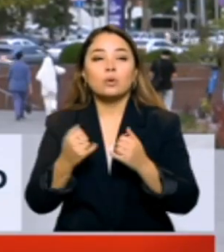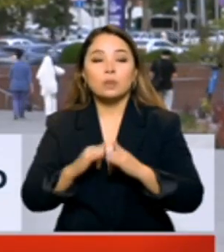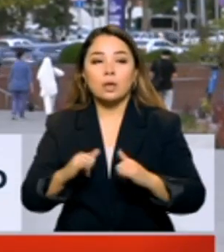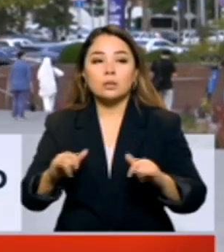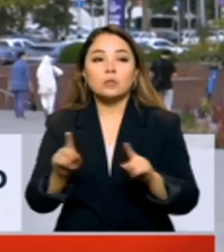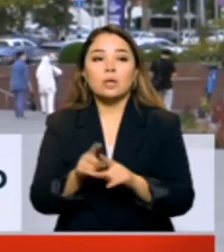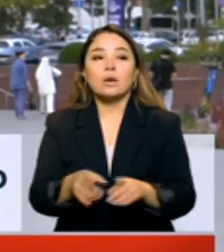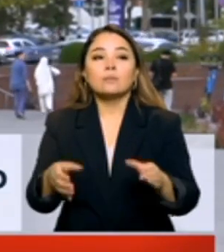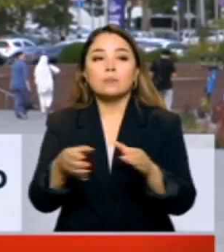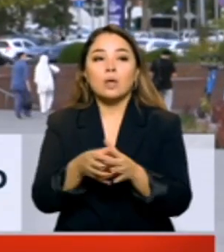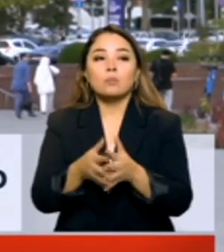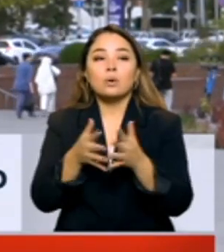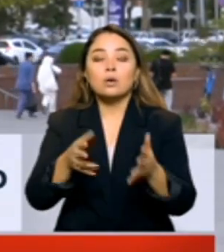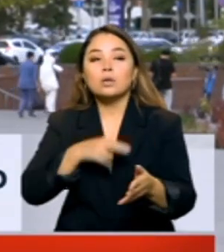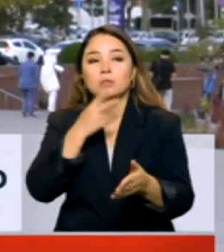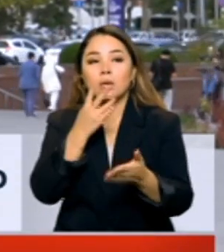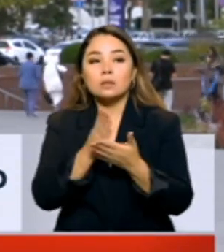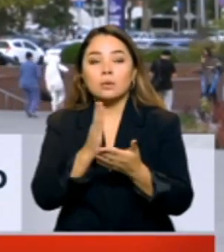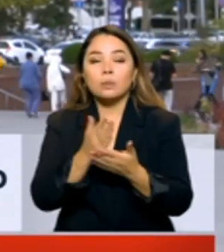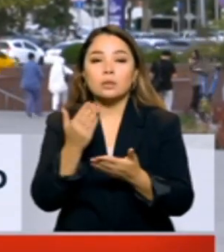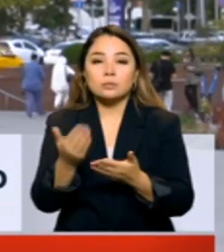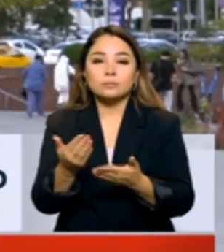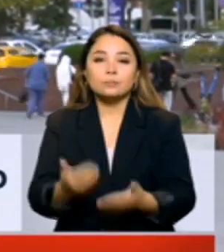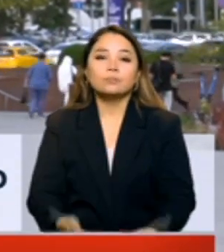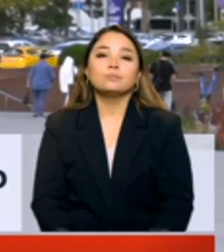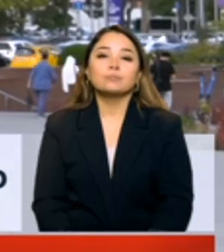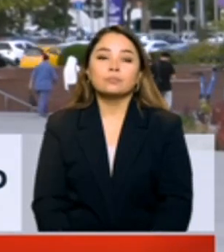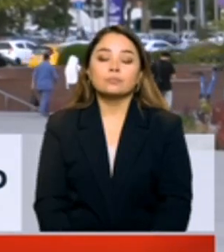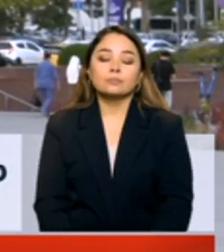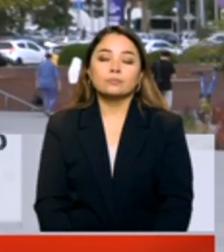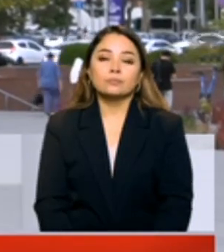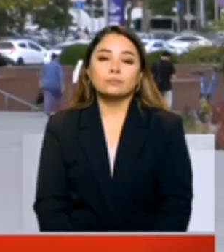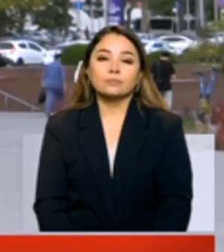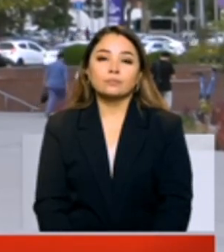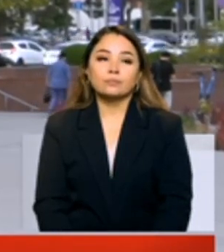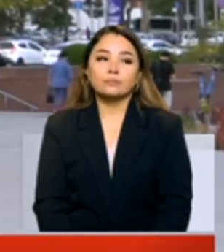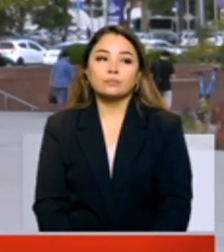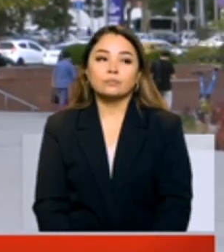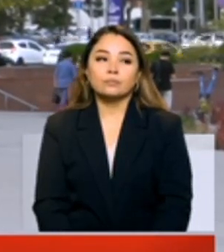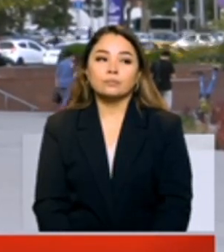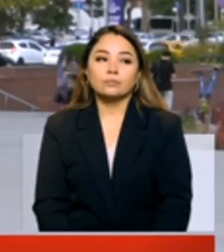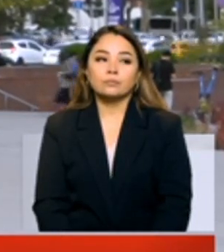дамытуға басымдық берілгелі отыр. Базаркүл Отыншиева, Ташкент.